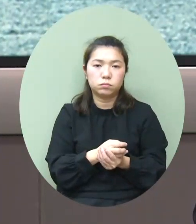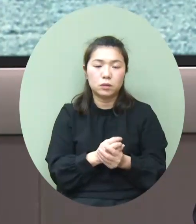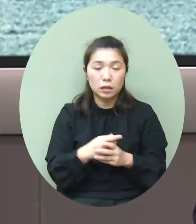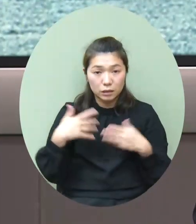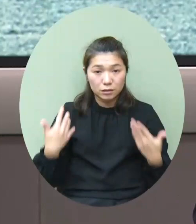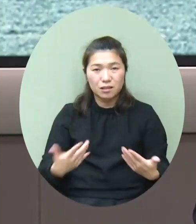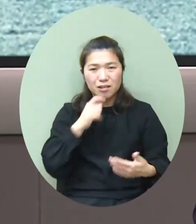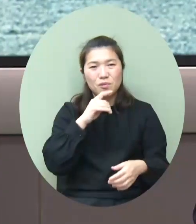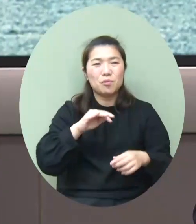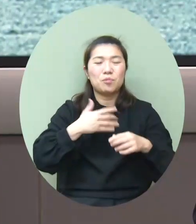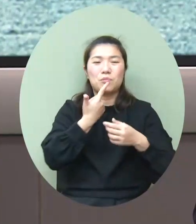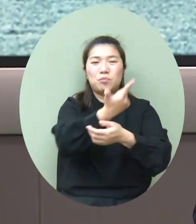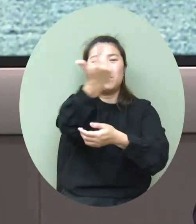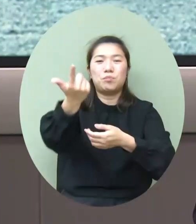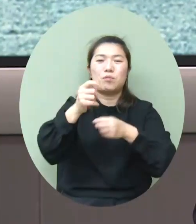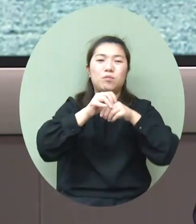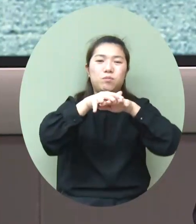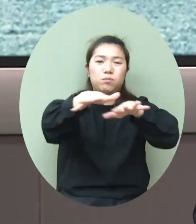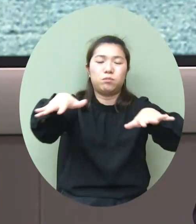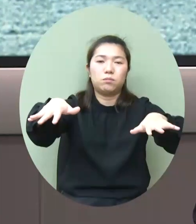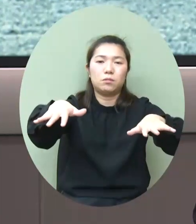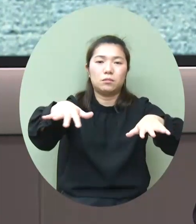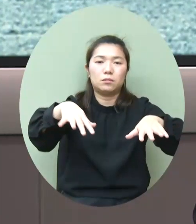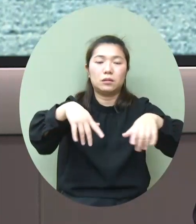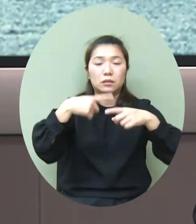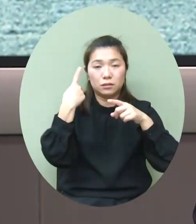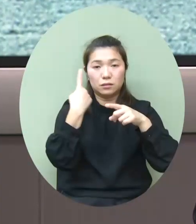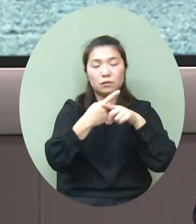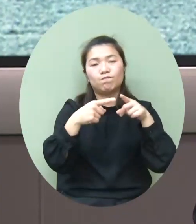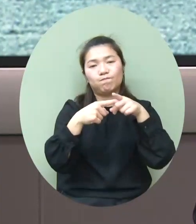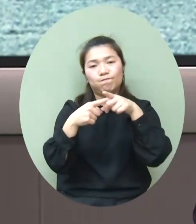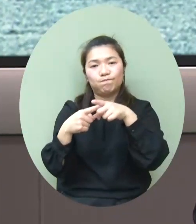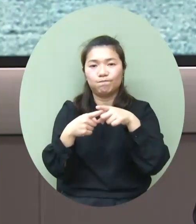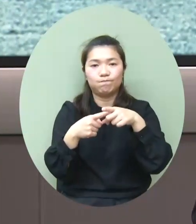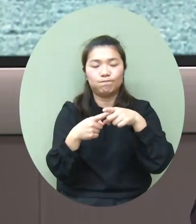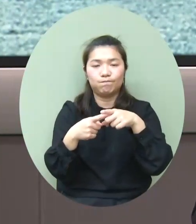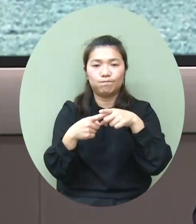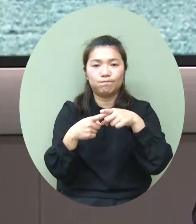的。现在这么广泛的传播的情况下，